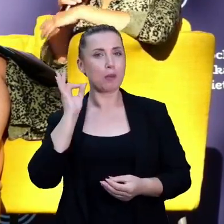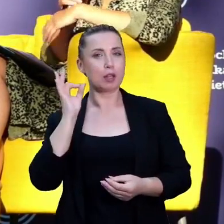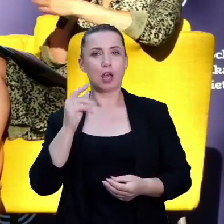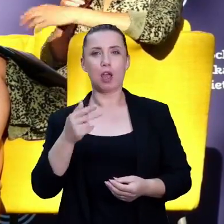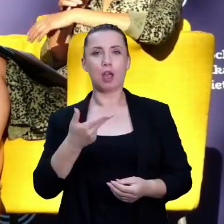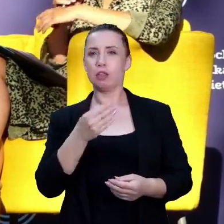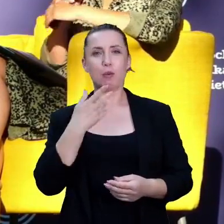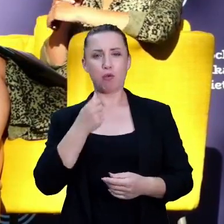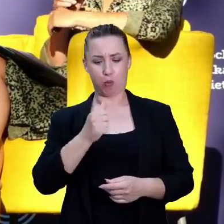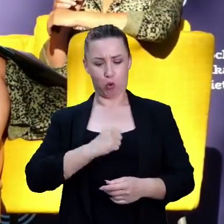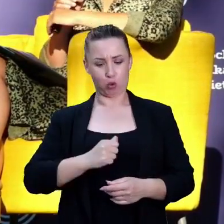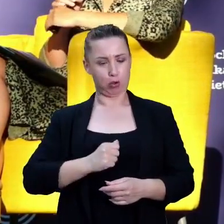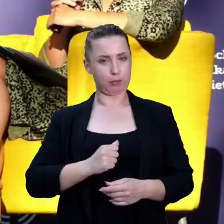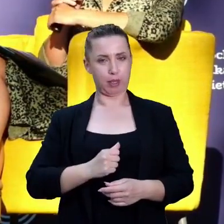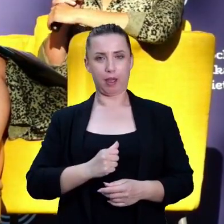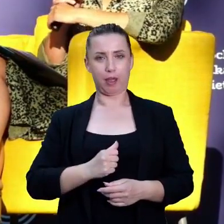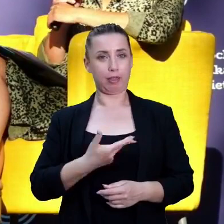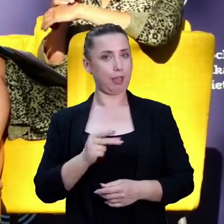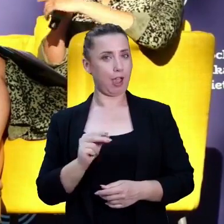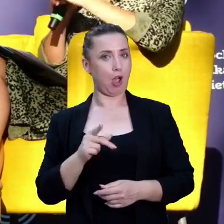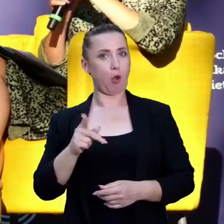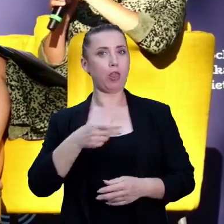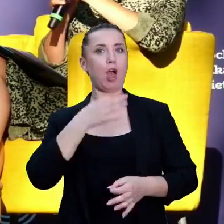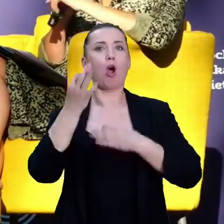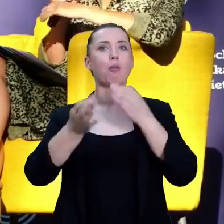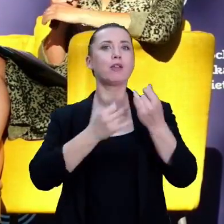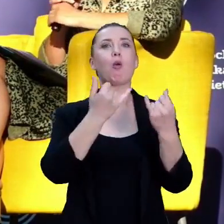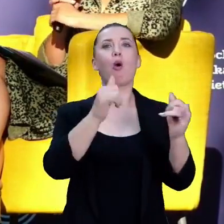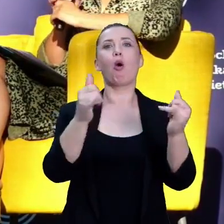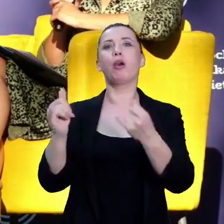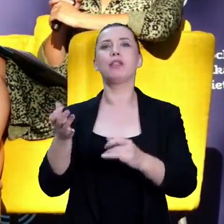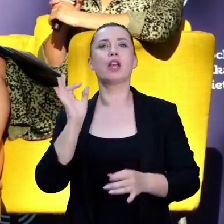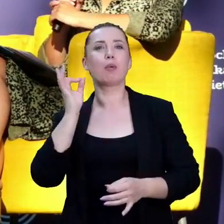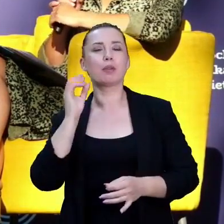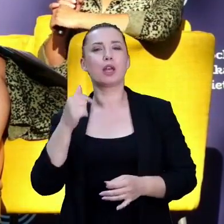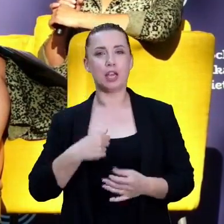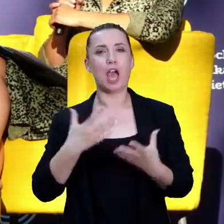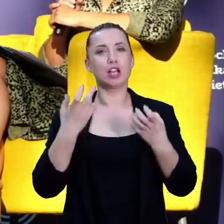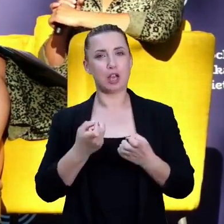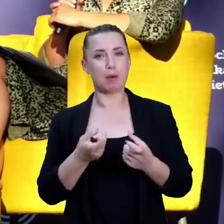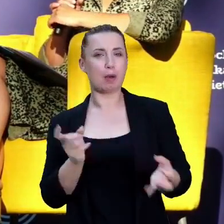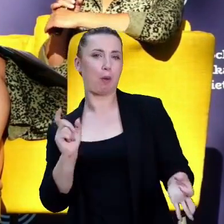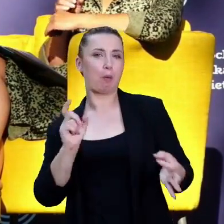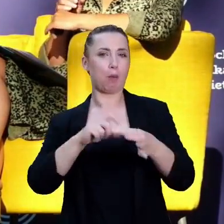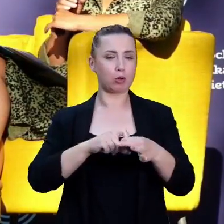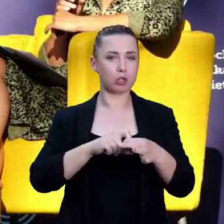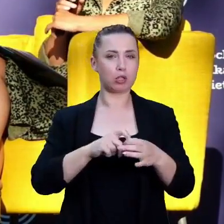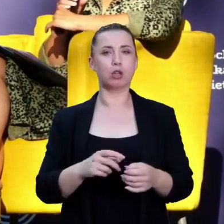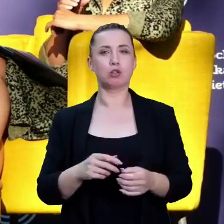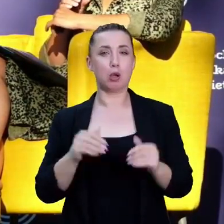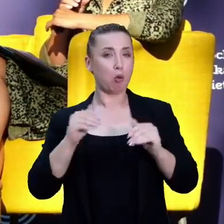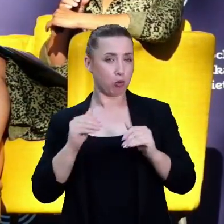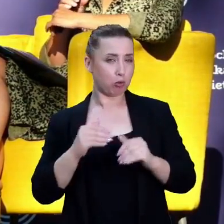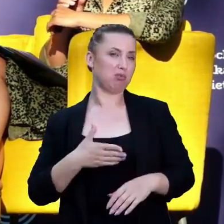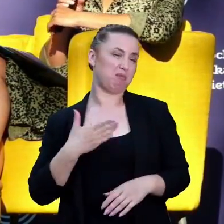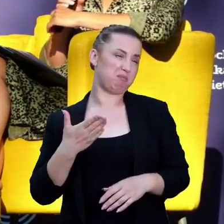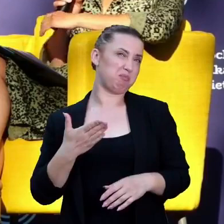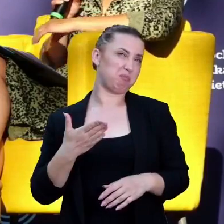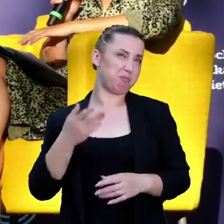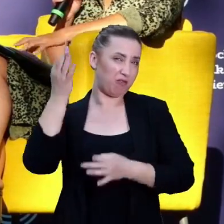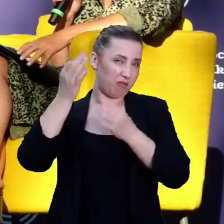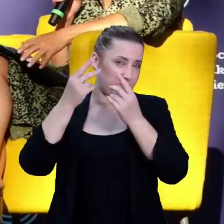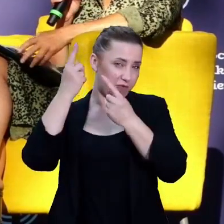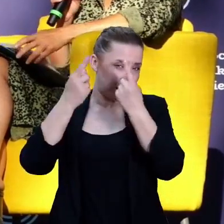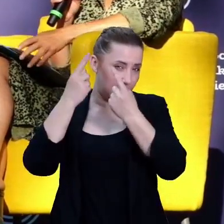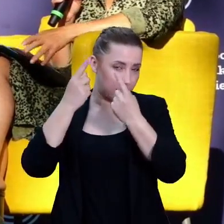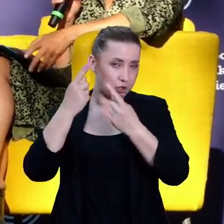o młodych ludziach, którym coś dają. I ja chciałam trochę nawiązać do tego, że mogłoby się wydawać, że właśnie